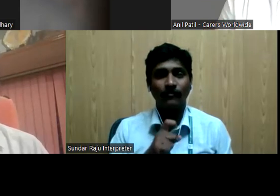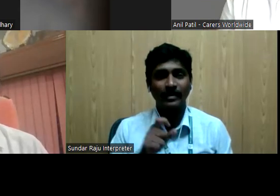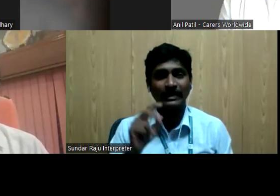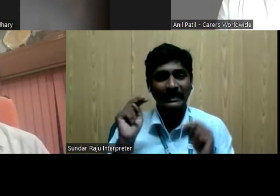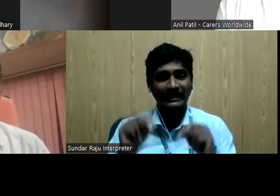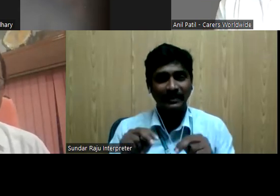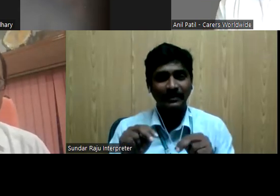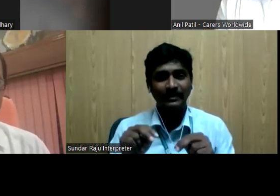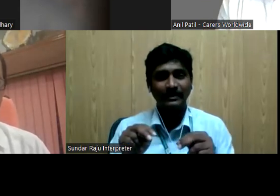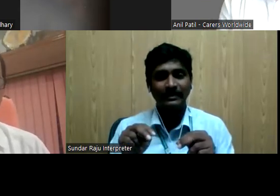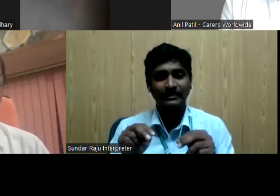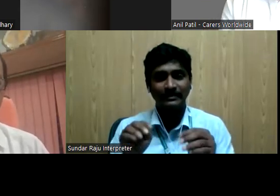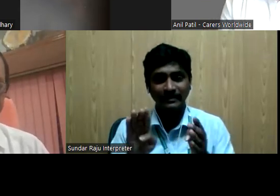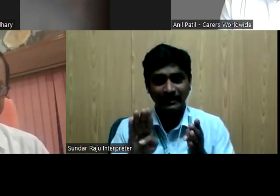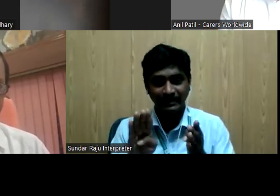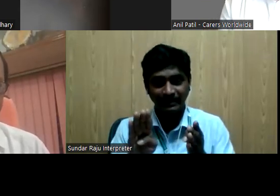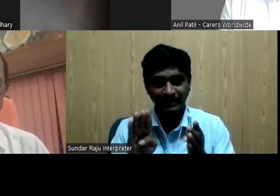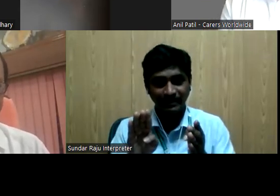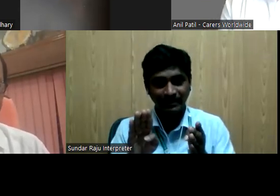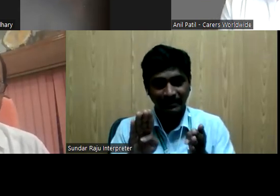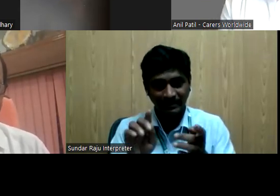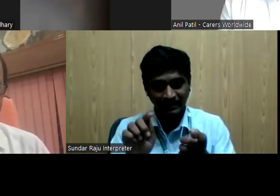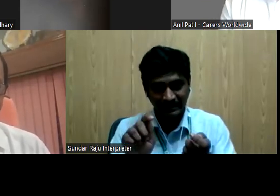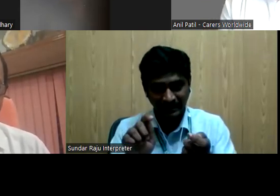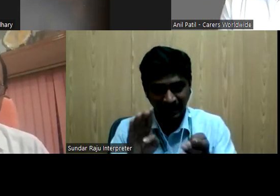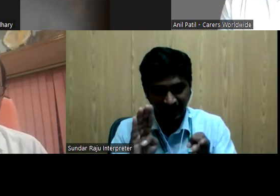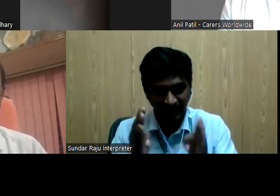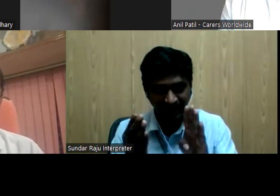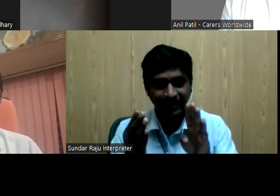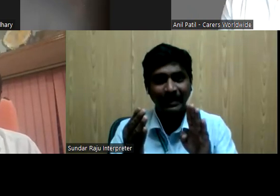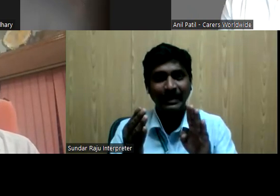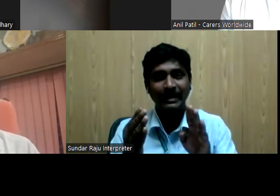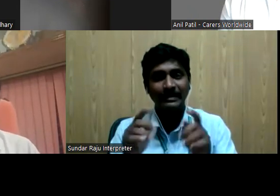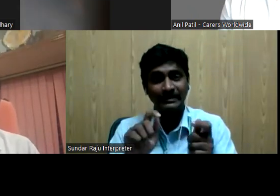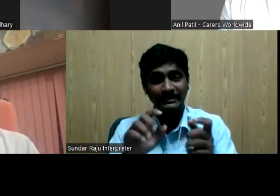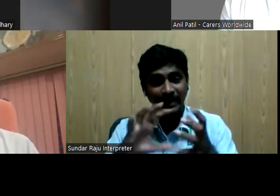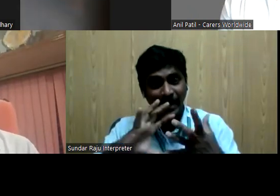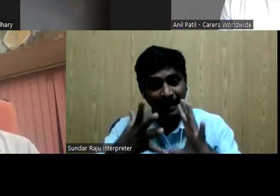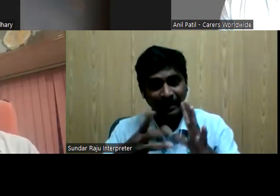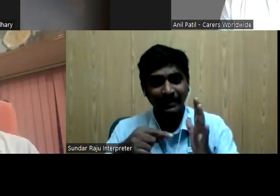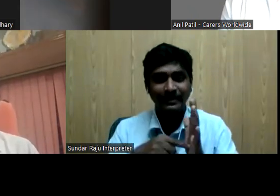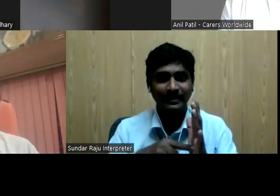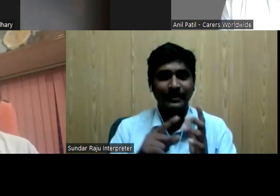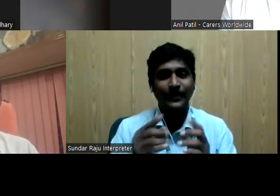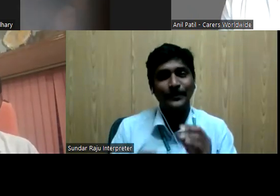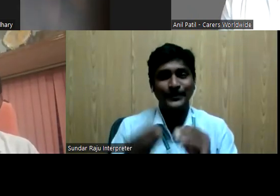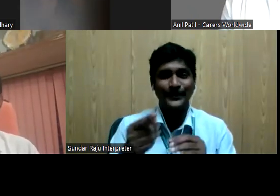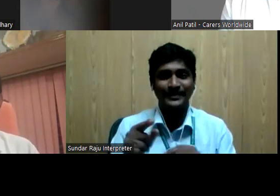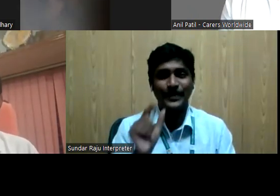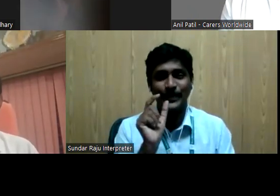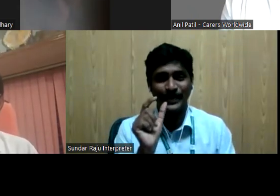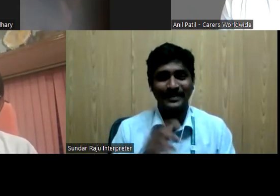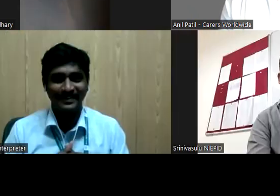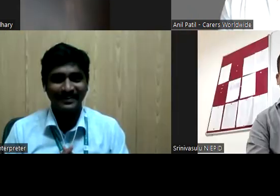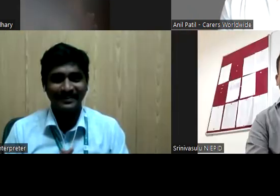this caregivers. That's the most important thing, madam. Thank you. Sure. And Anil ji, your work has